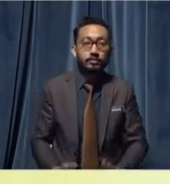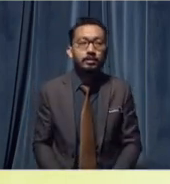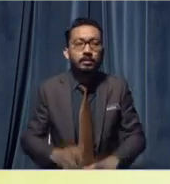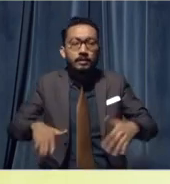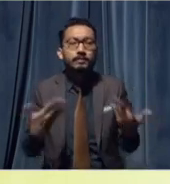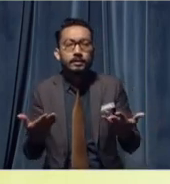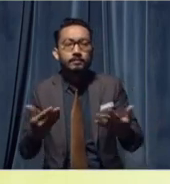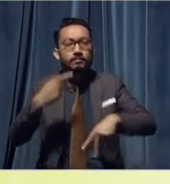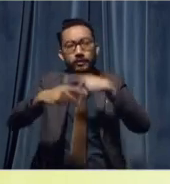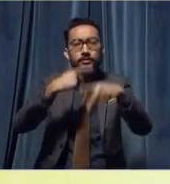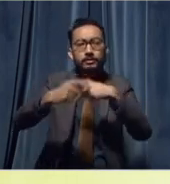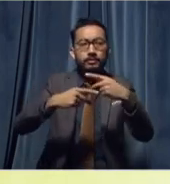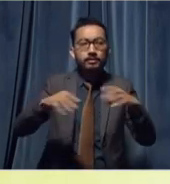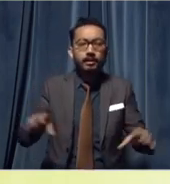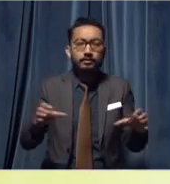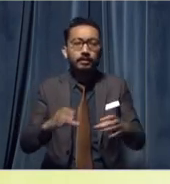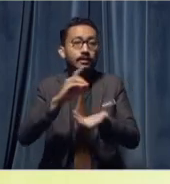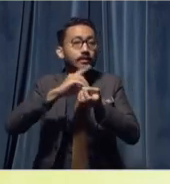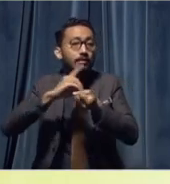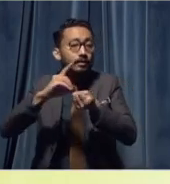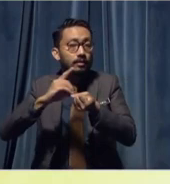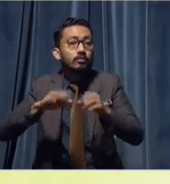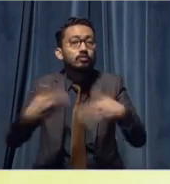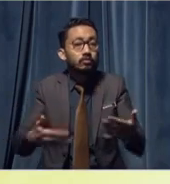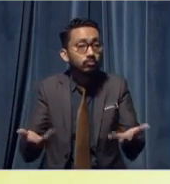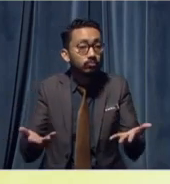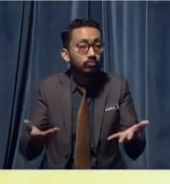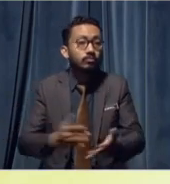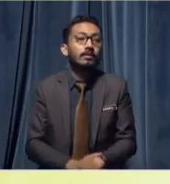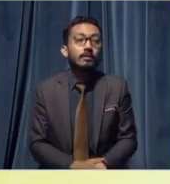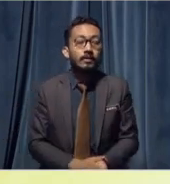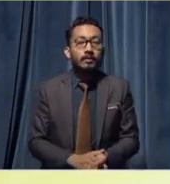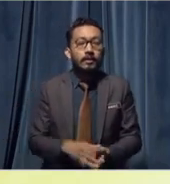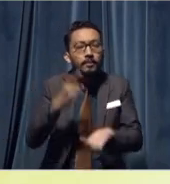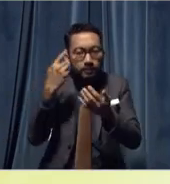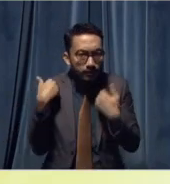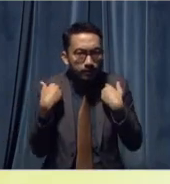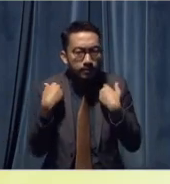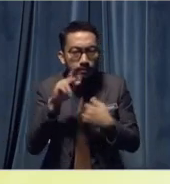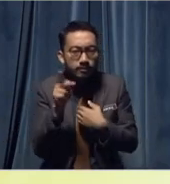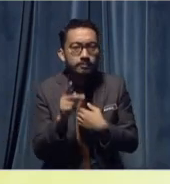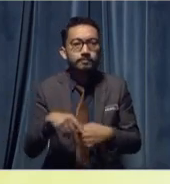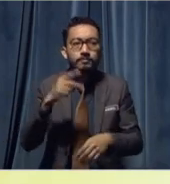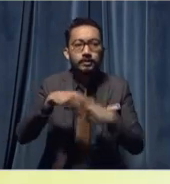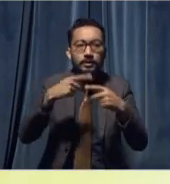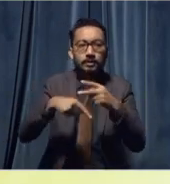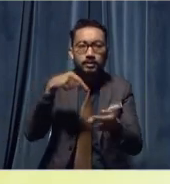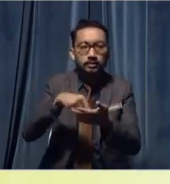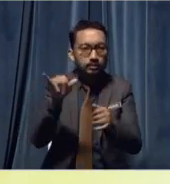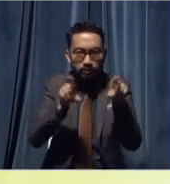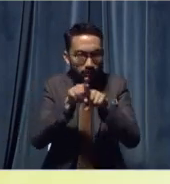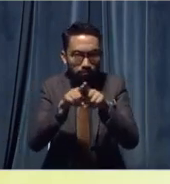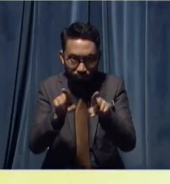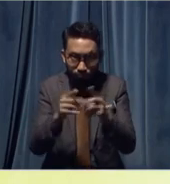Bagaimana pula proses penghasilan deterjen? Adakah proses kedua-dua ini sama?